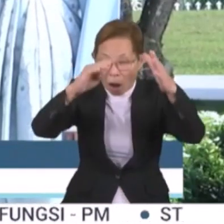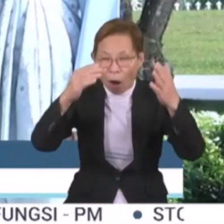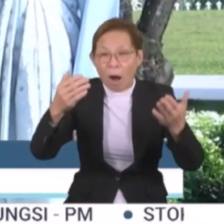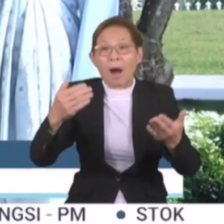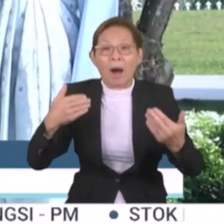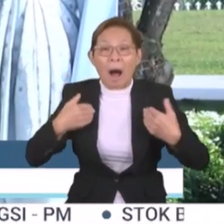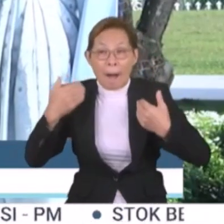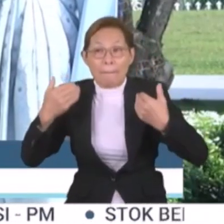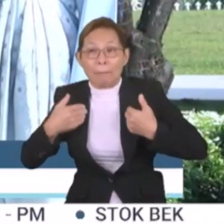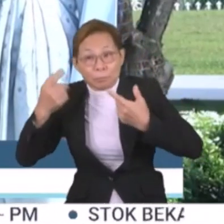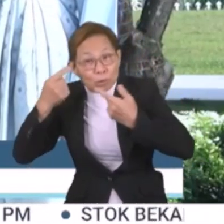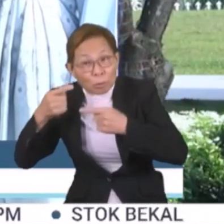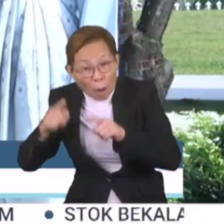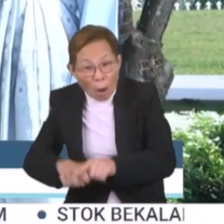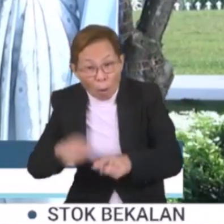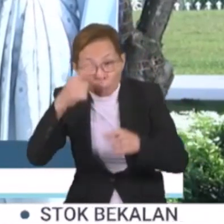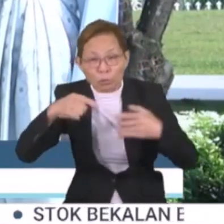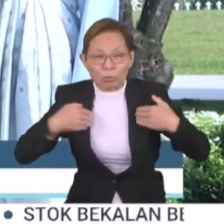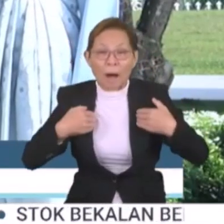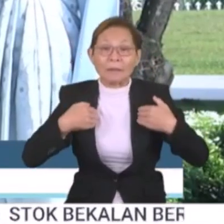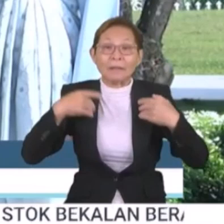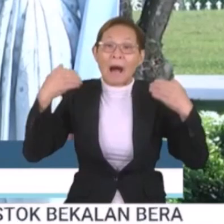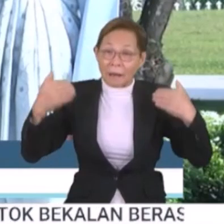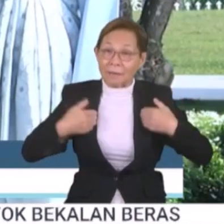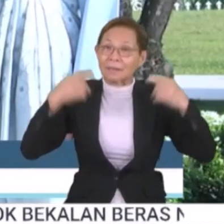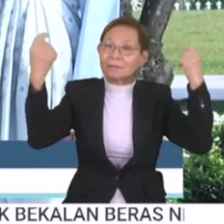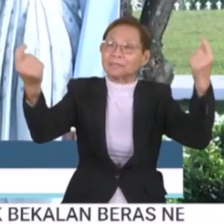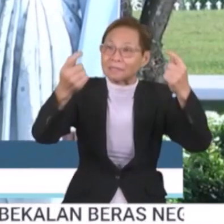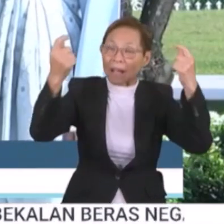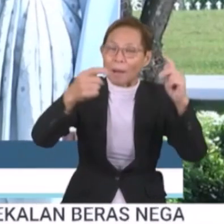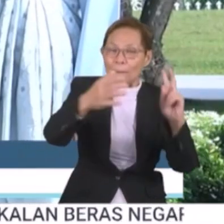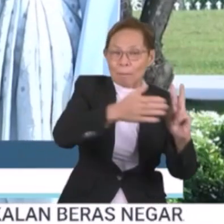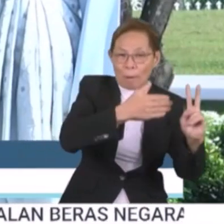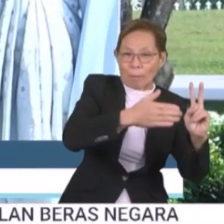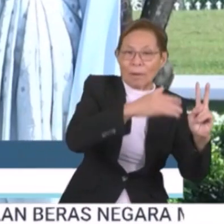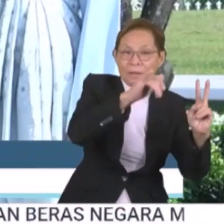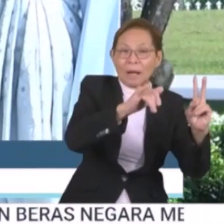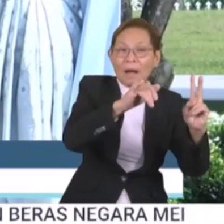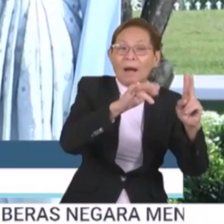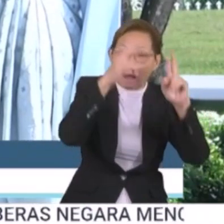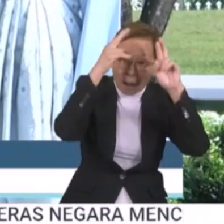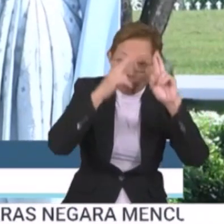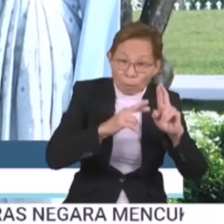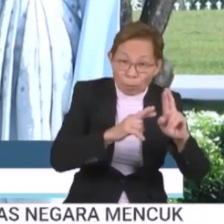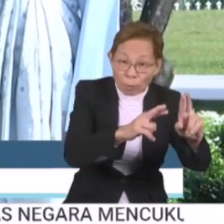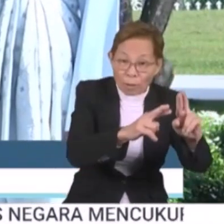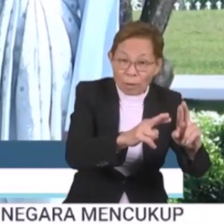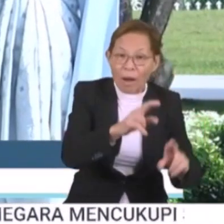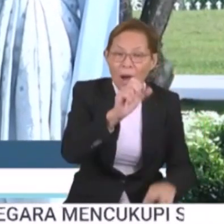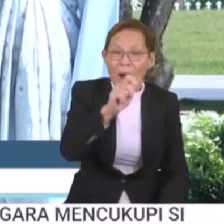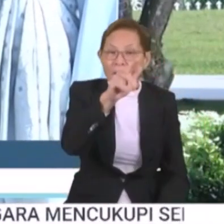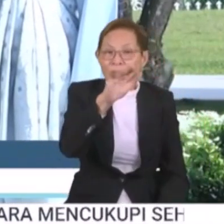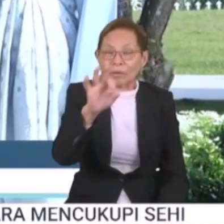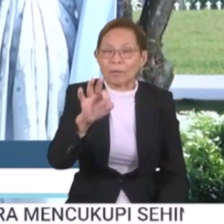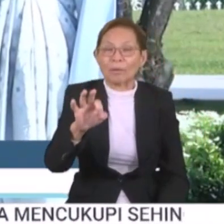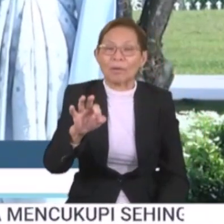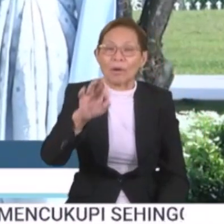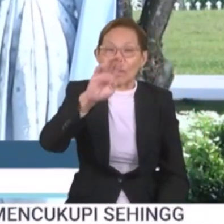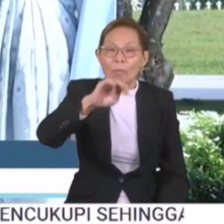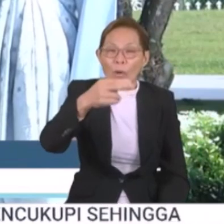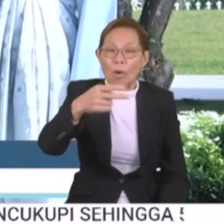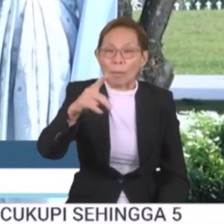mengadakan istiadat perkahwinan putera baginda Yang Amat Mulia Tengku Arif Bendahara Tengku Muhammad